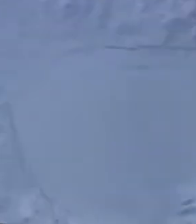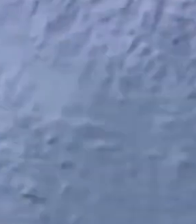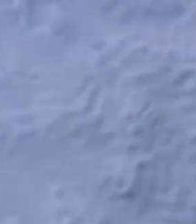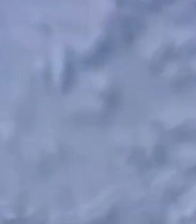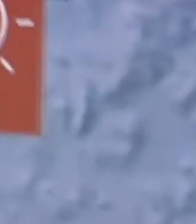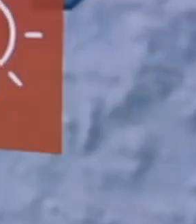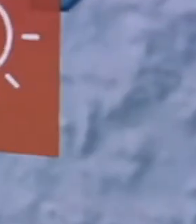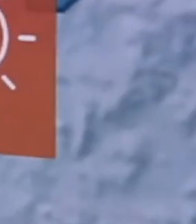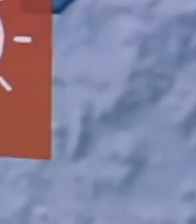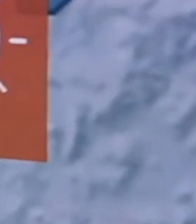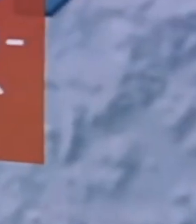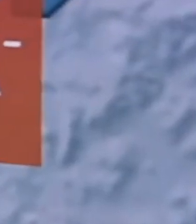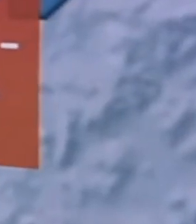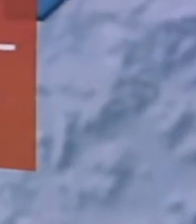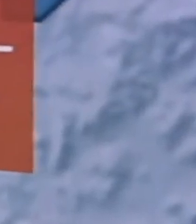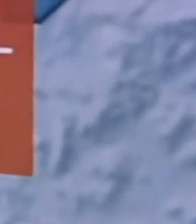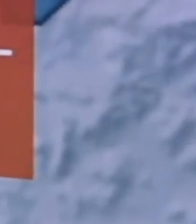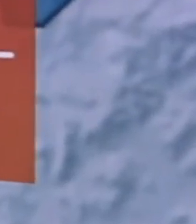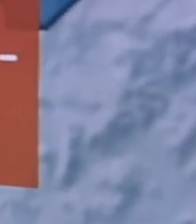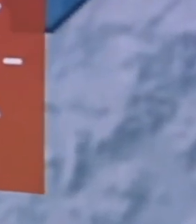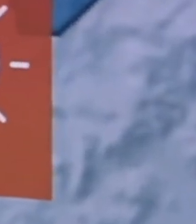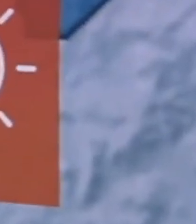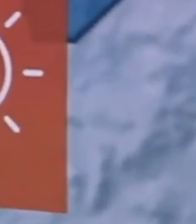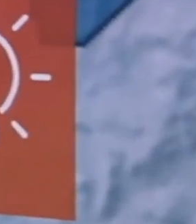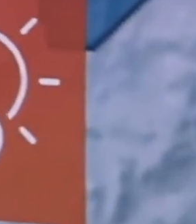көшпелі бұлт шығады, күндіз 26, түнде 8